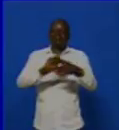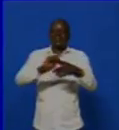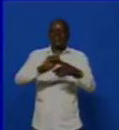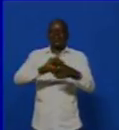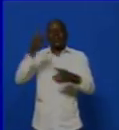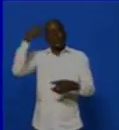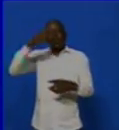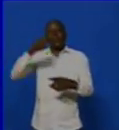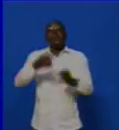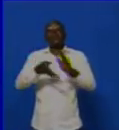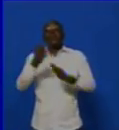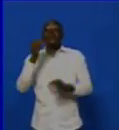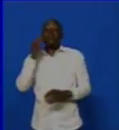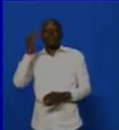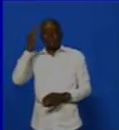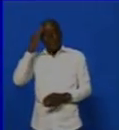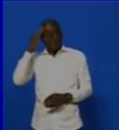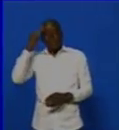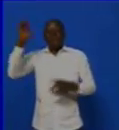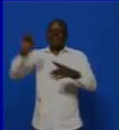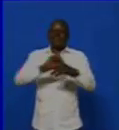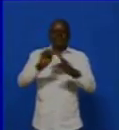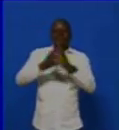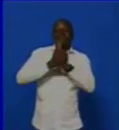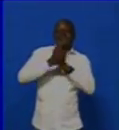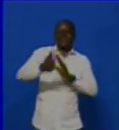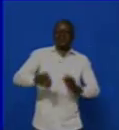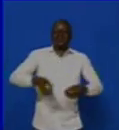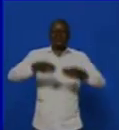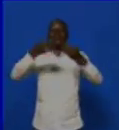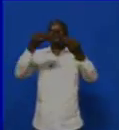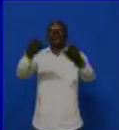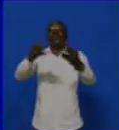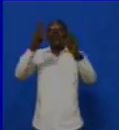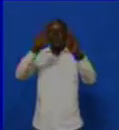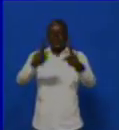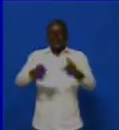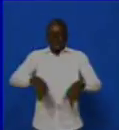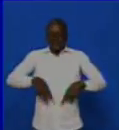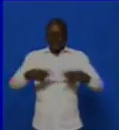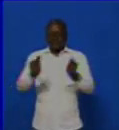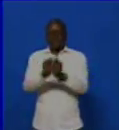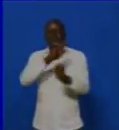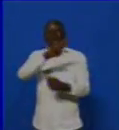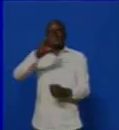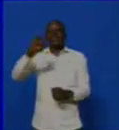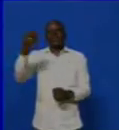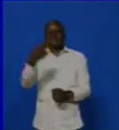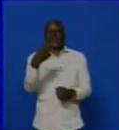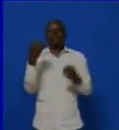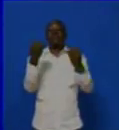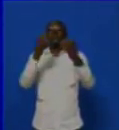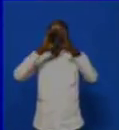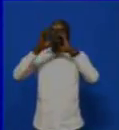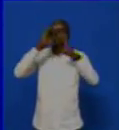retour, sur le terrain, des soins de qualité soient offerts aux personnes vivant avec le VIH. Plusieurs communications sont prévues au